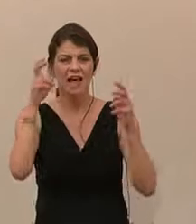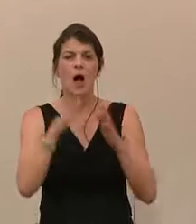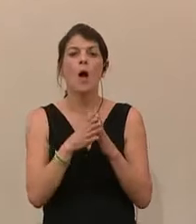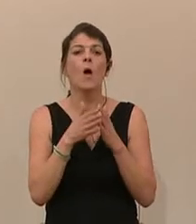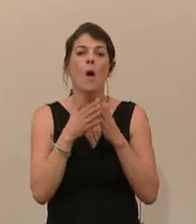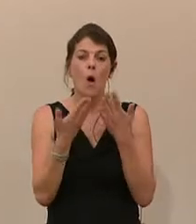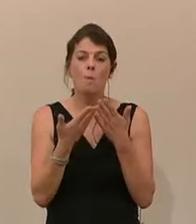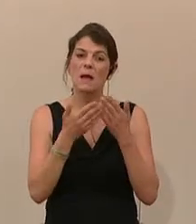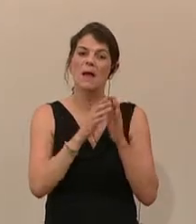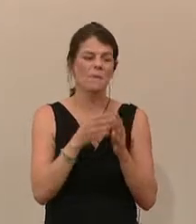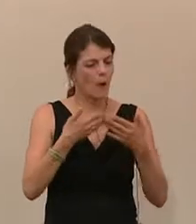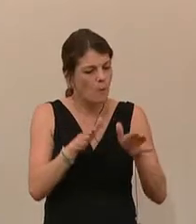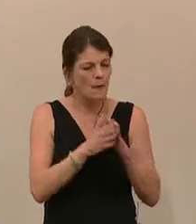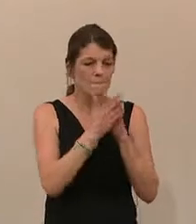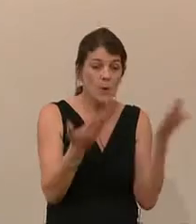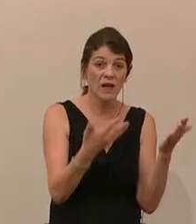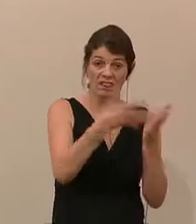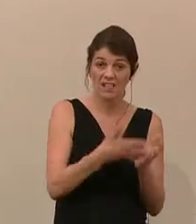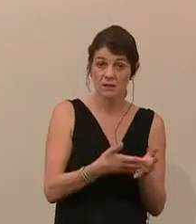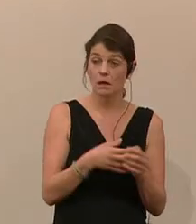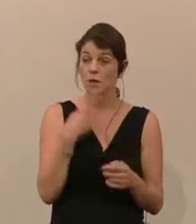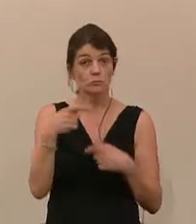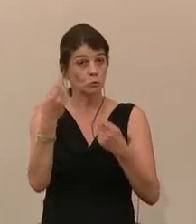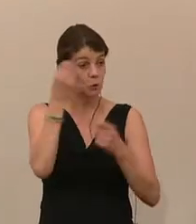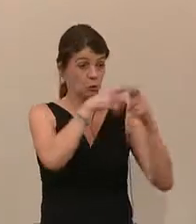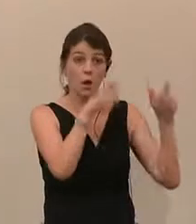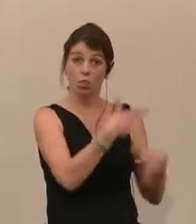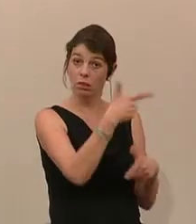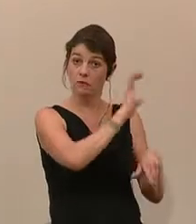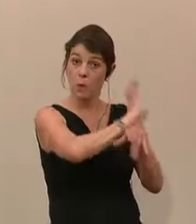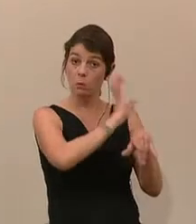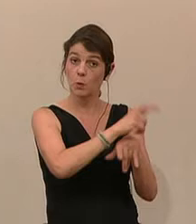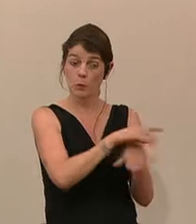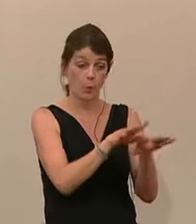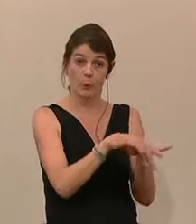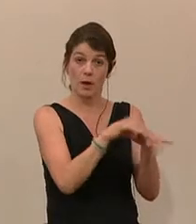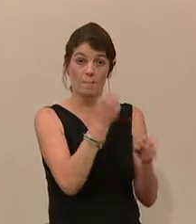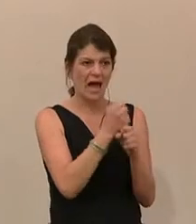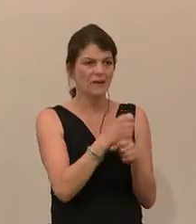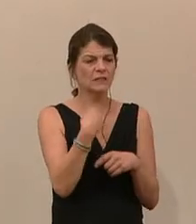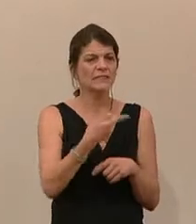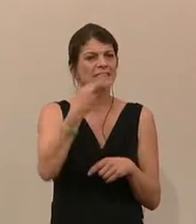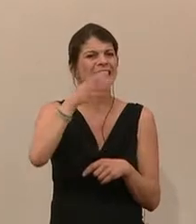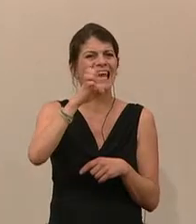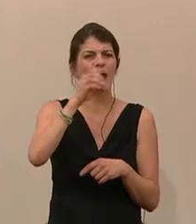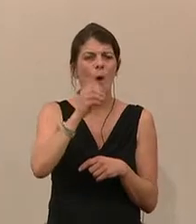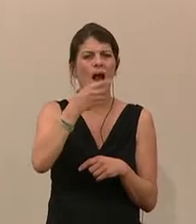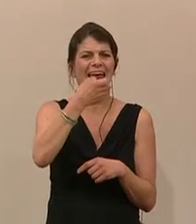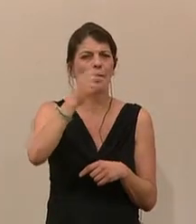Testing angeführt worden sind, da wurde die Mathematikmatura mit dem Computer gemacht und es gibt dieses